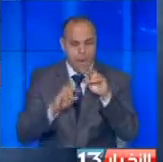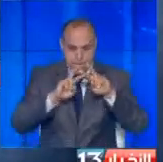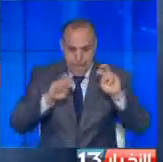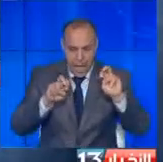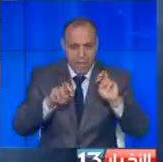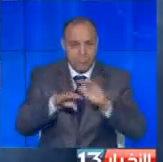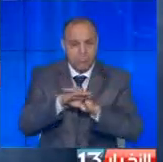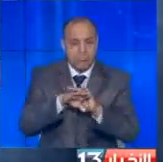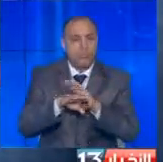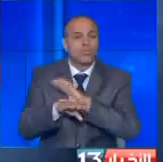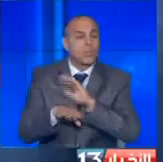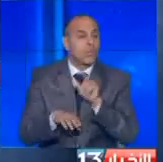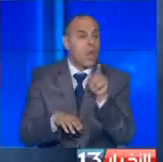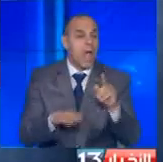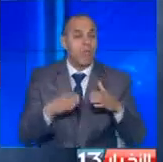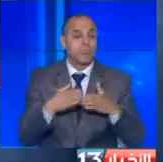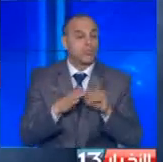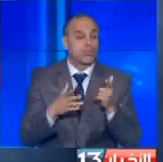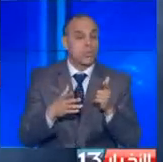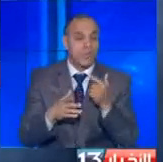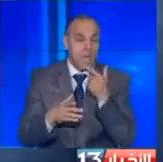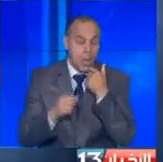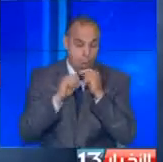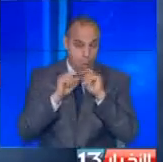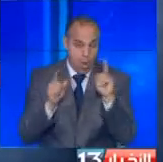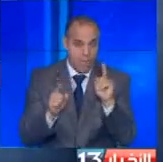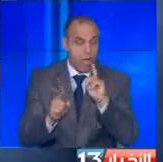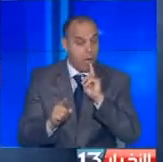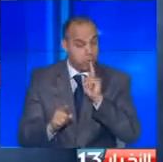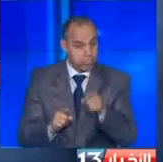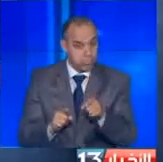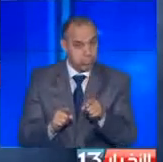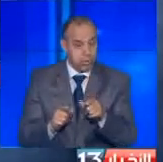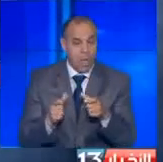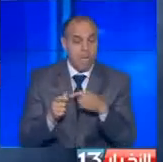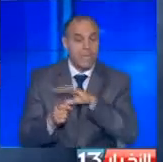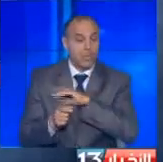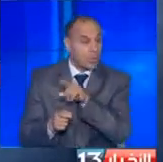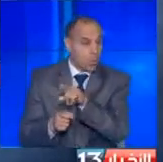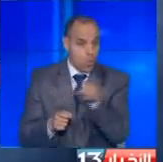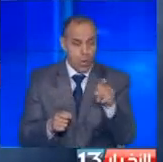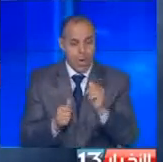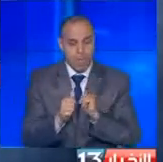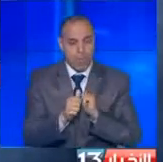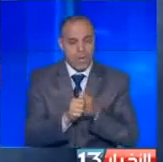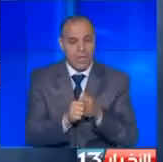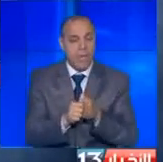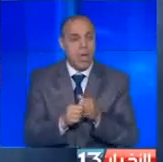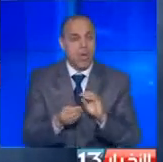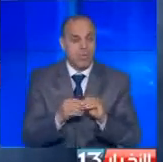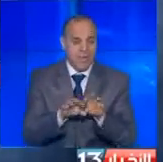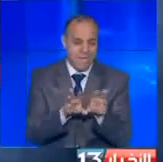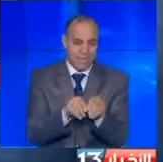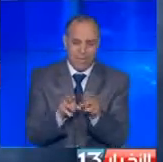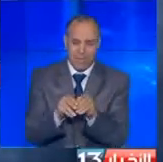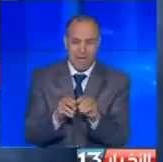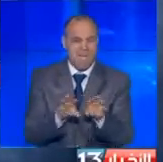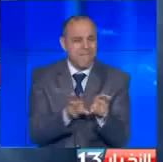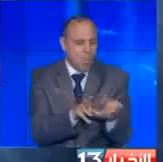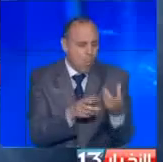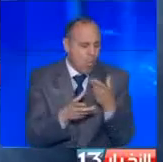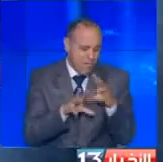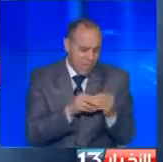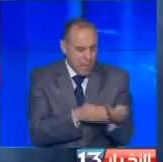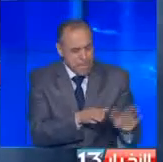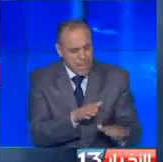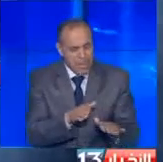الأبحاث وتحديد المسؤوليات، كما أوضح أنه أسدى تعليمات للسلطة الجهوية لمتابعة أوضاع العائلات المنكوبة.